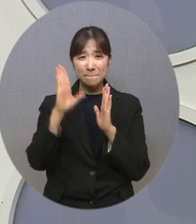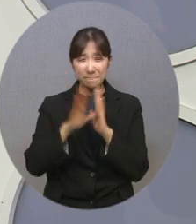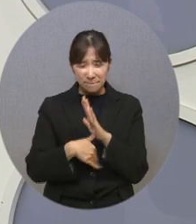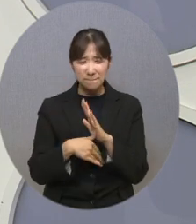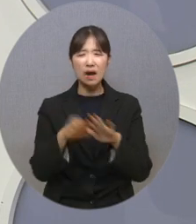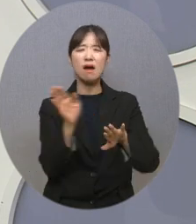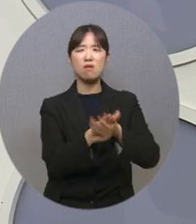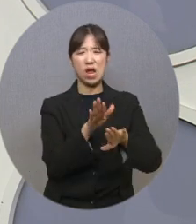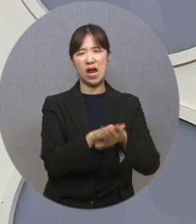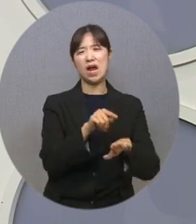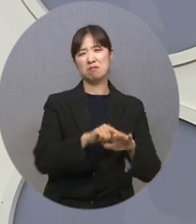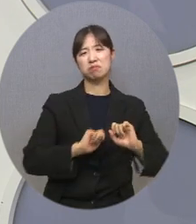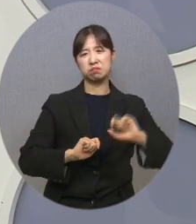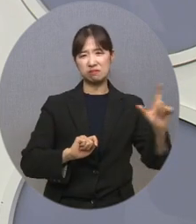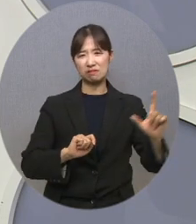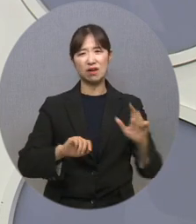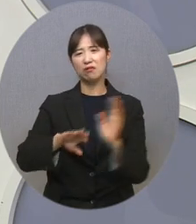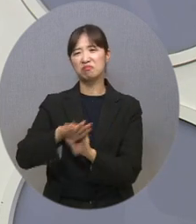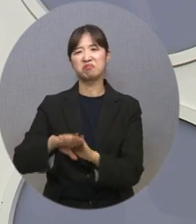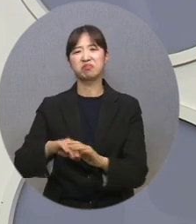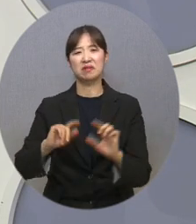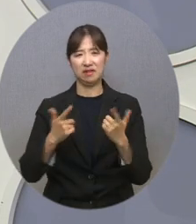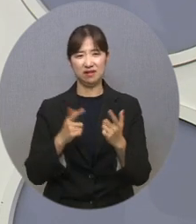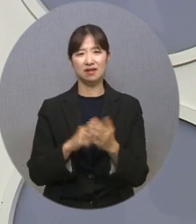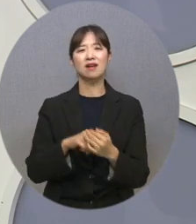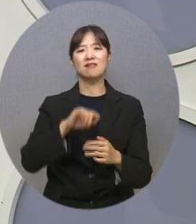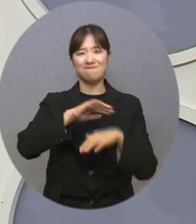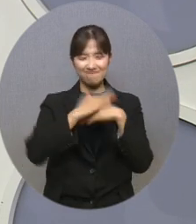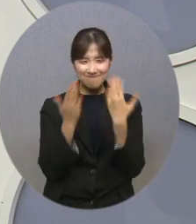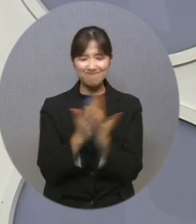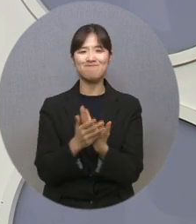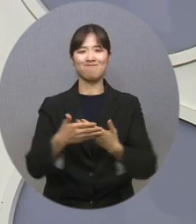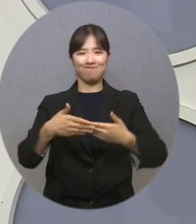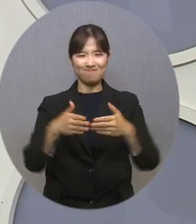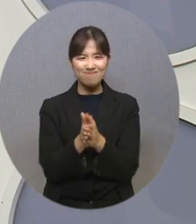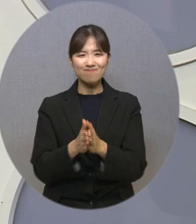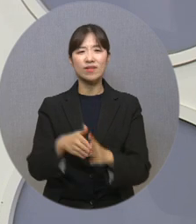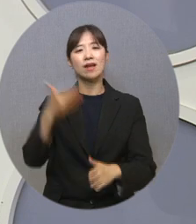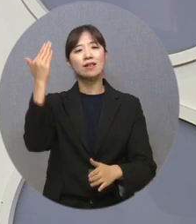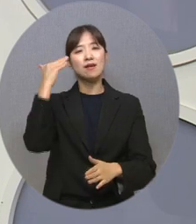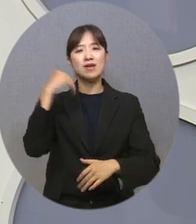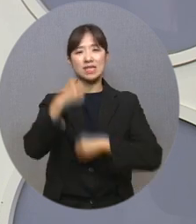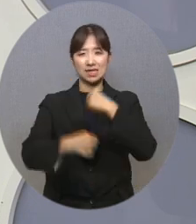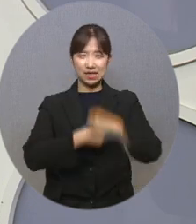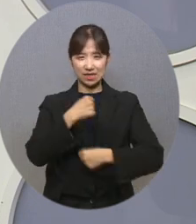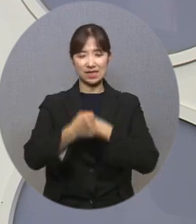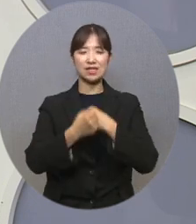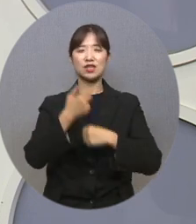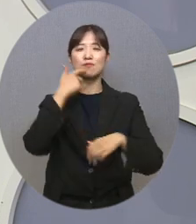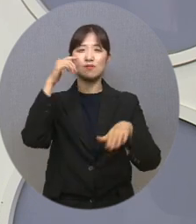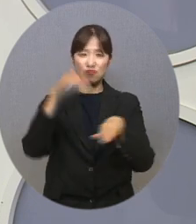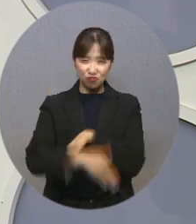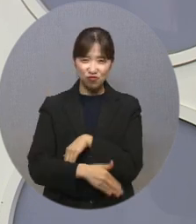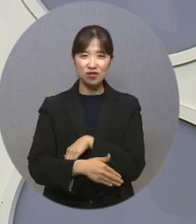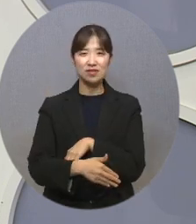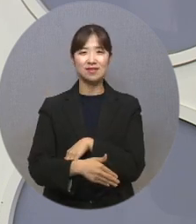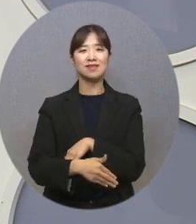아니었어요. 그걸 좌익을 이기고 대한민국 자유민주주의를